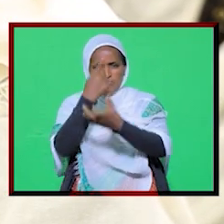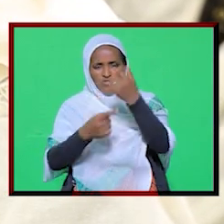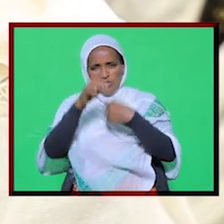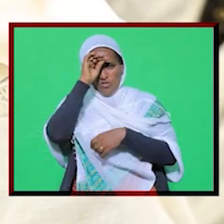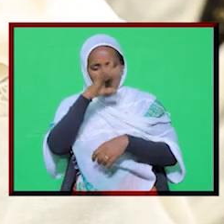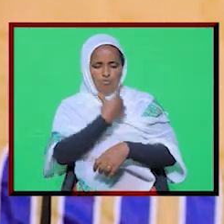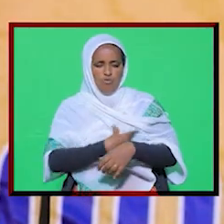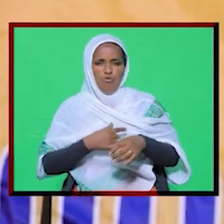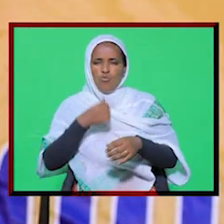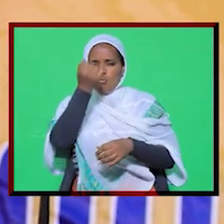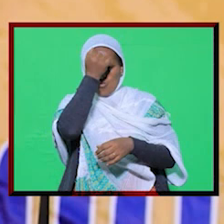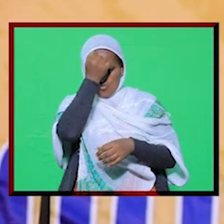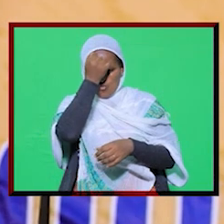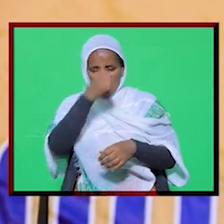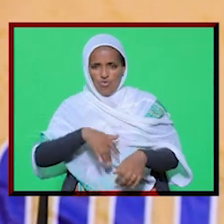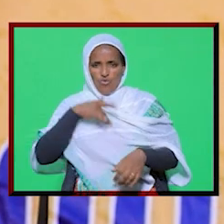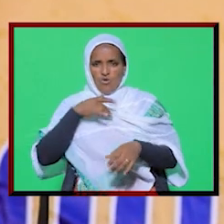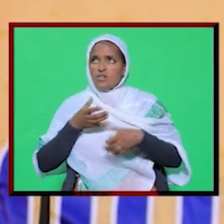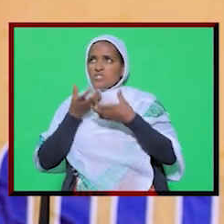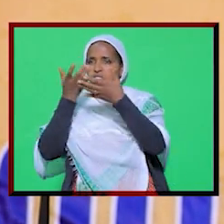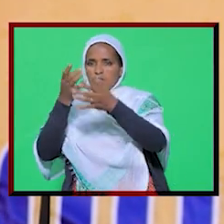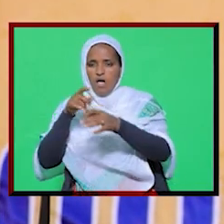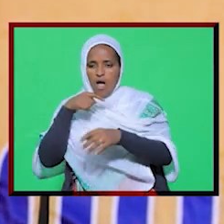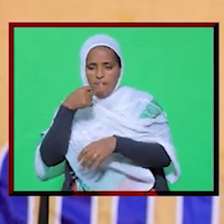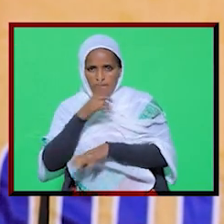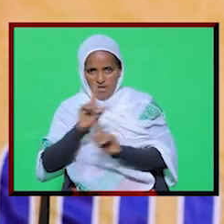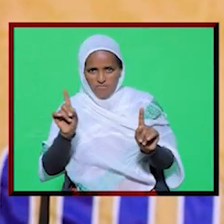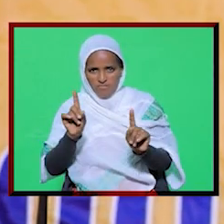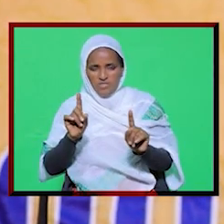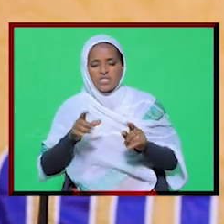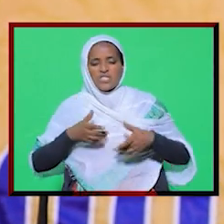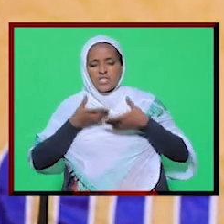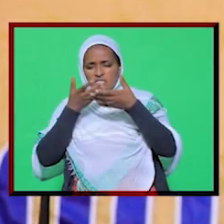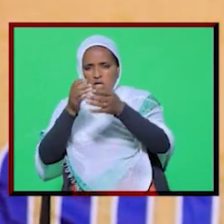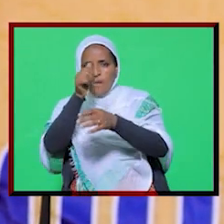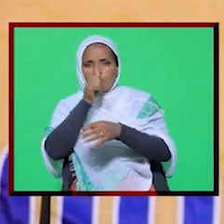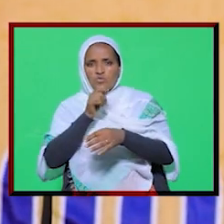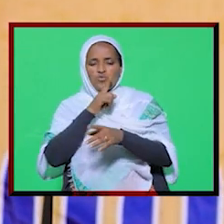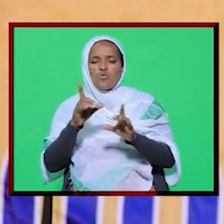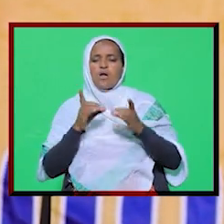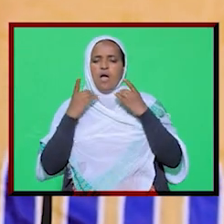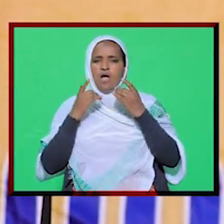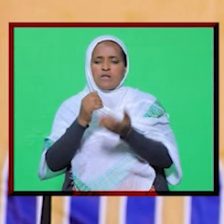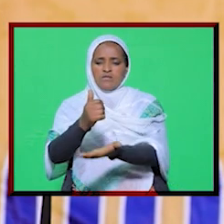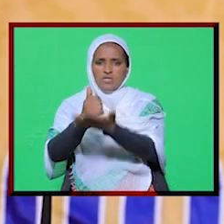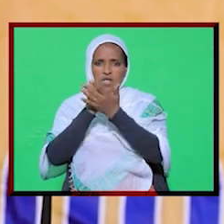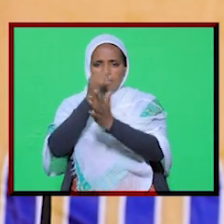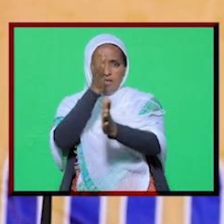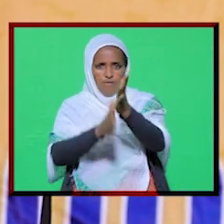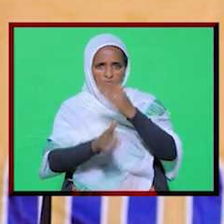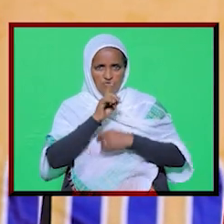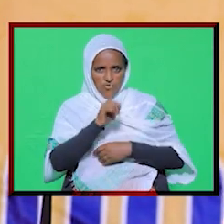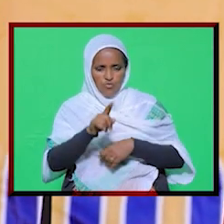ሰው በልቡ በድያለው ስላለ ብቻ ንስሐ ገባ አይባልም። ንስሐ ምስጢር ነው፣ በካህናት እርዳታ የሚፈጸም